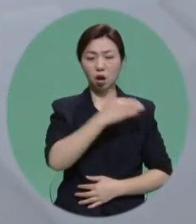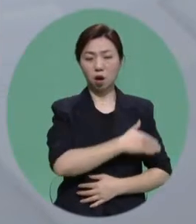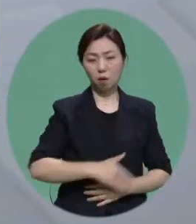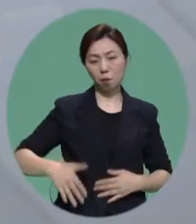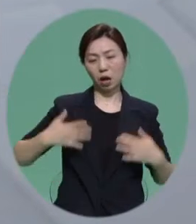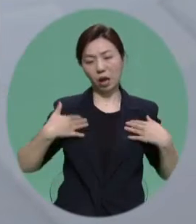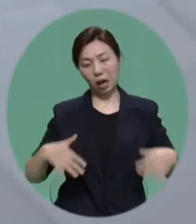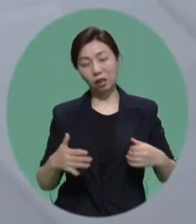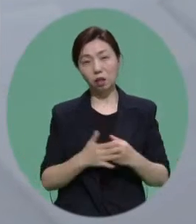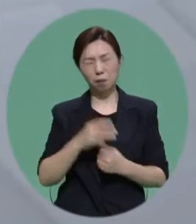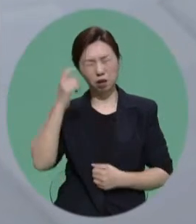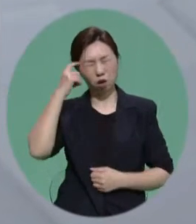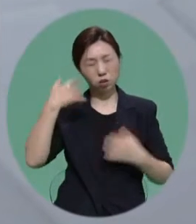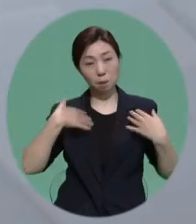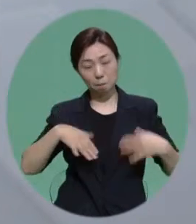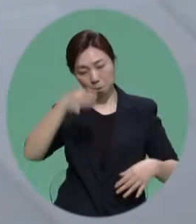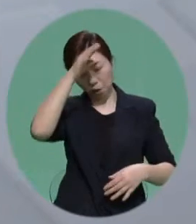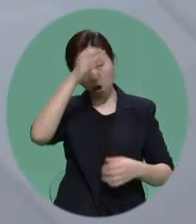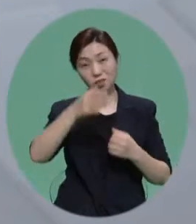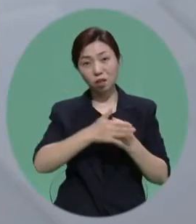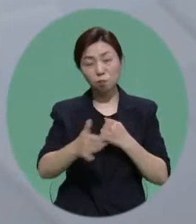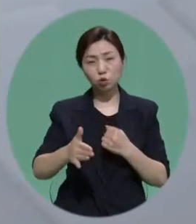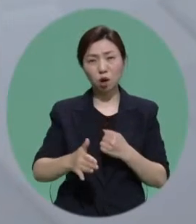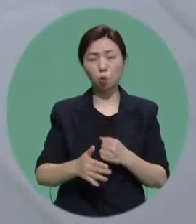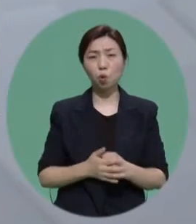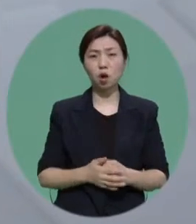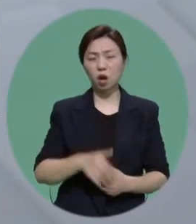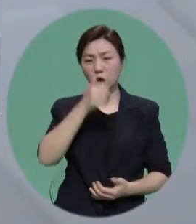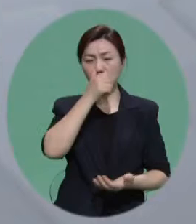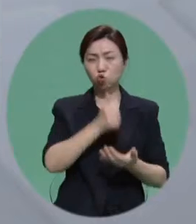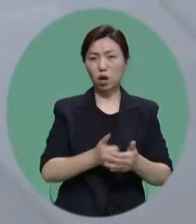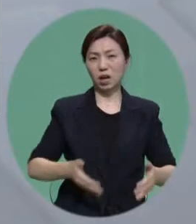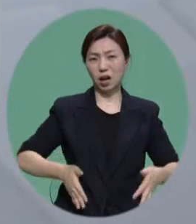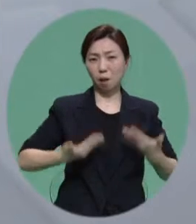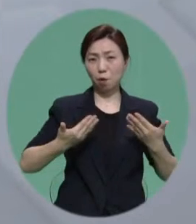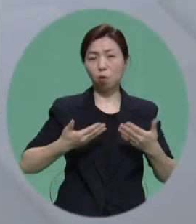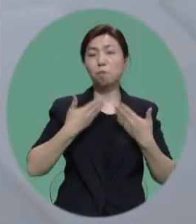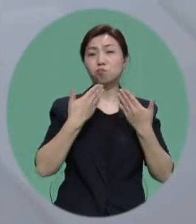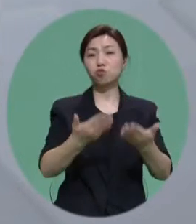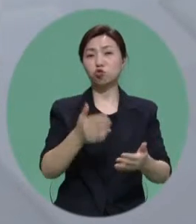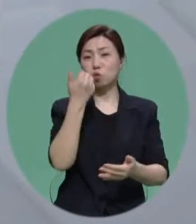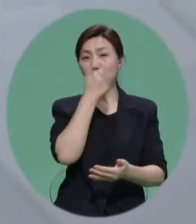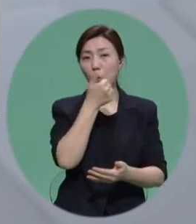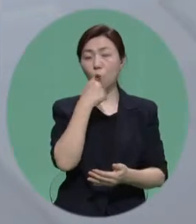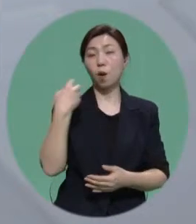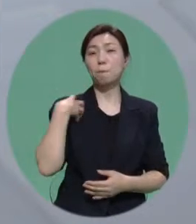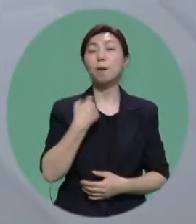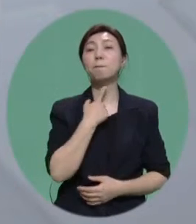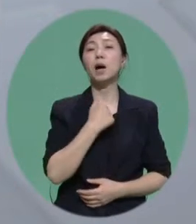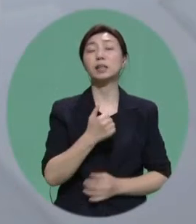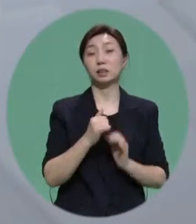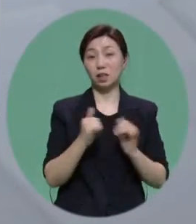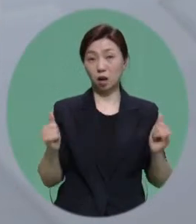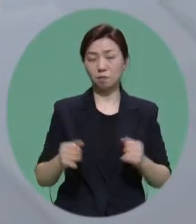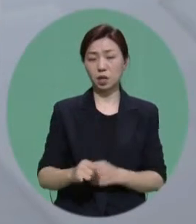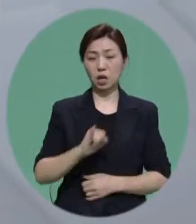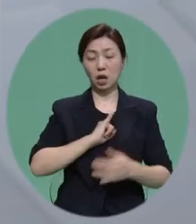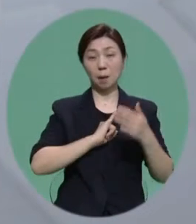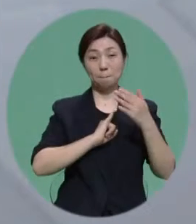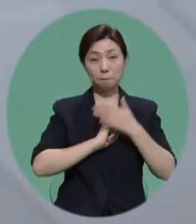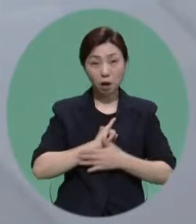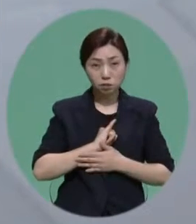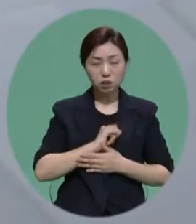짓밟을 주시면서 태민이 주문을 하시고 만하게 2분이 이런 분이 이 나라의